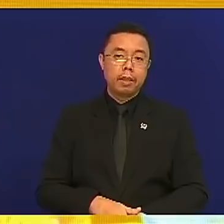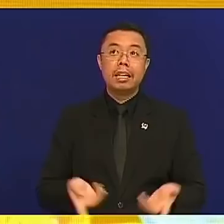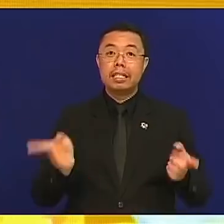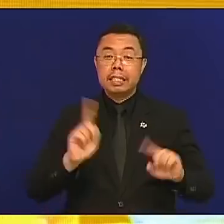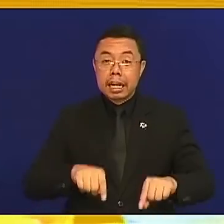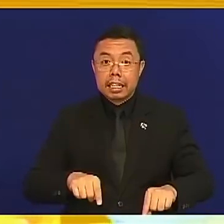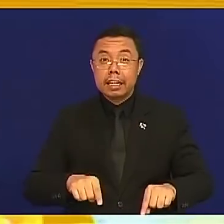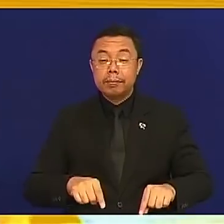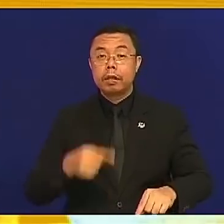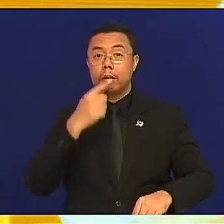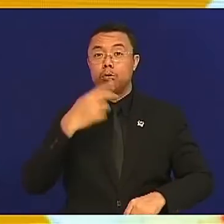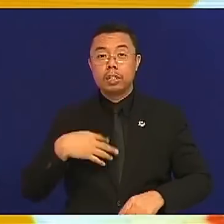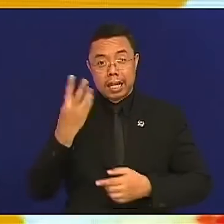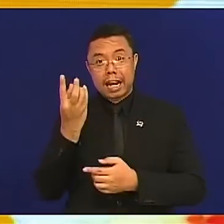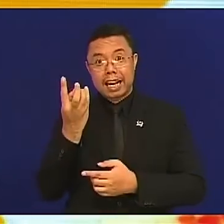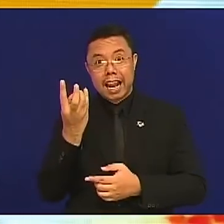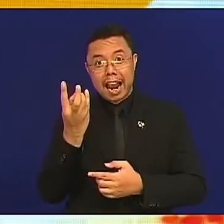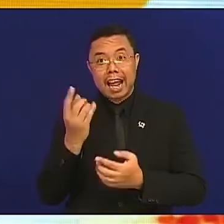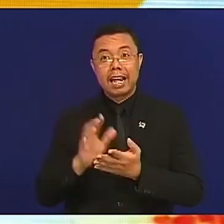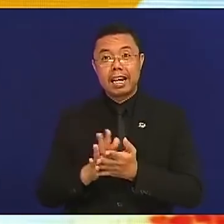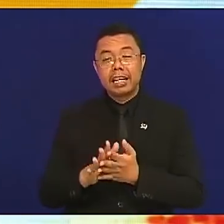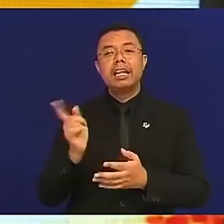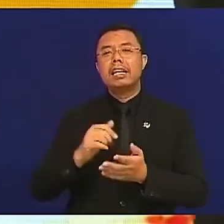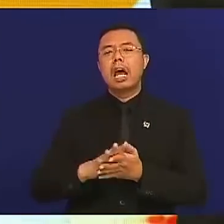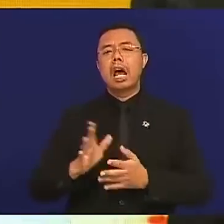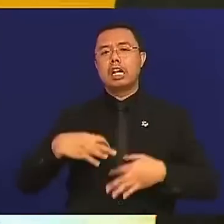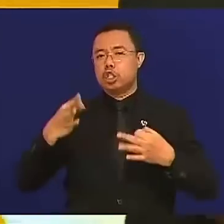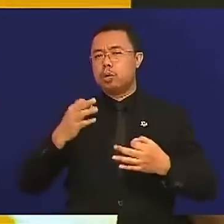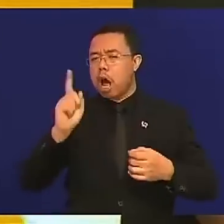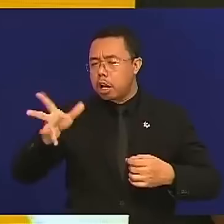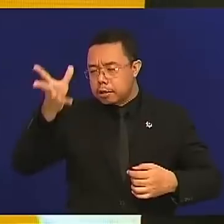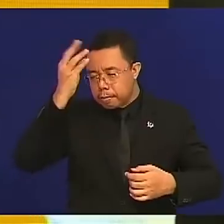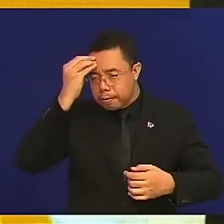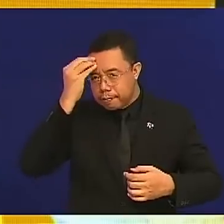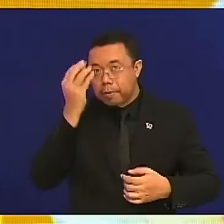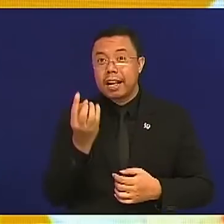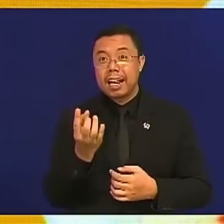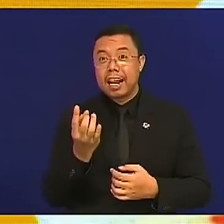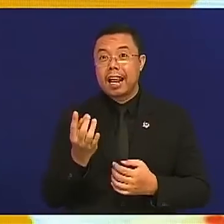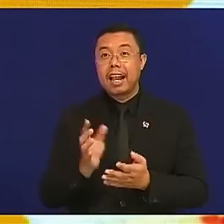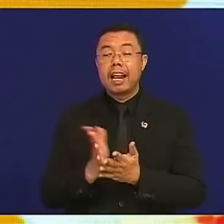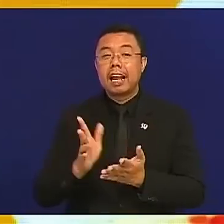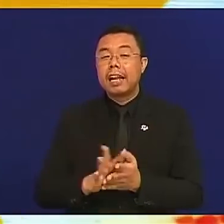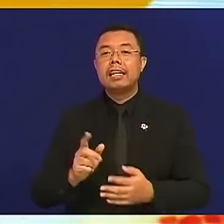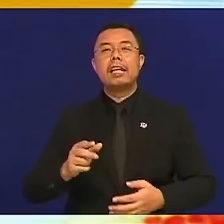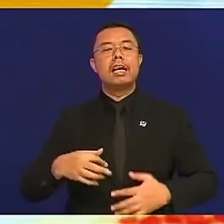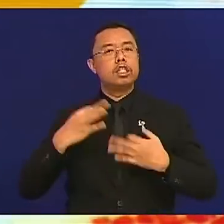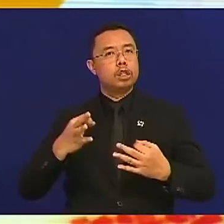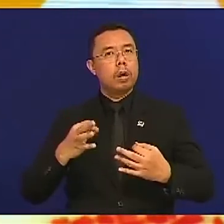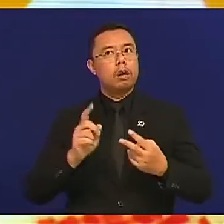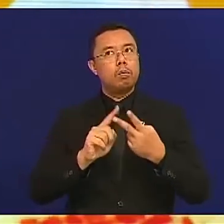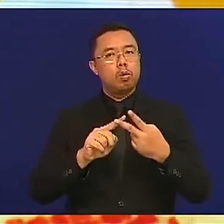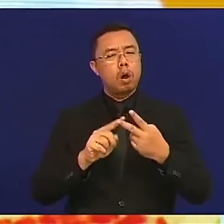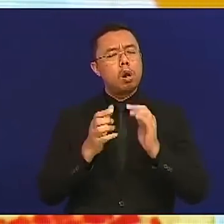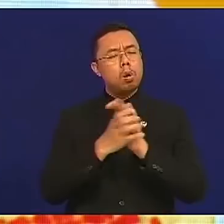Jadi memiliki nilai jiwa dihayati. Dari tadi saya sudah menjelaskan nilai jiwa. Lalu impartasi ilahi, doa